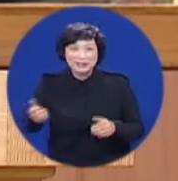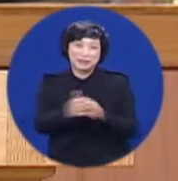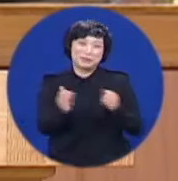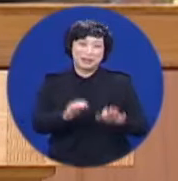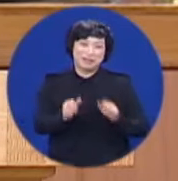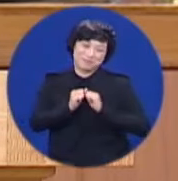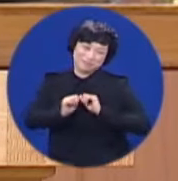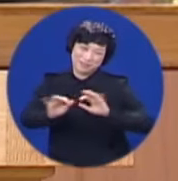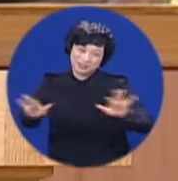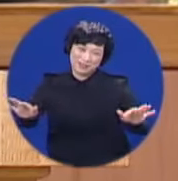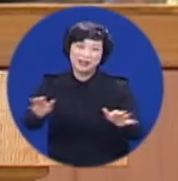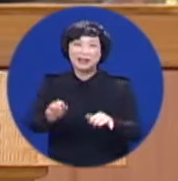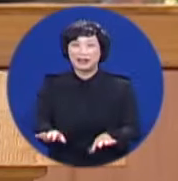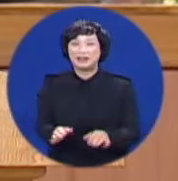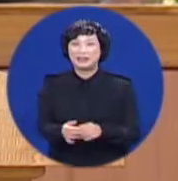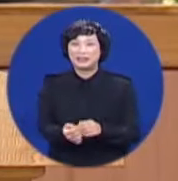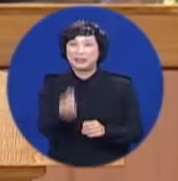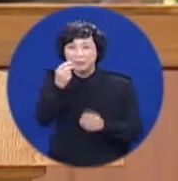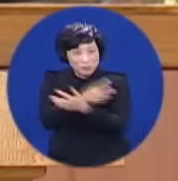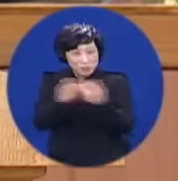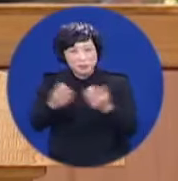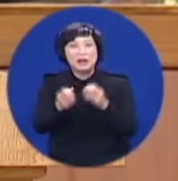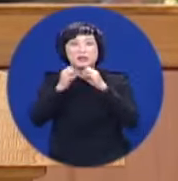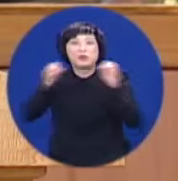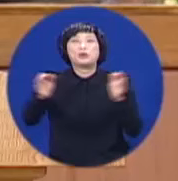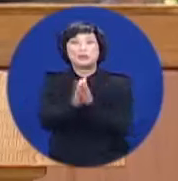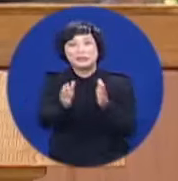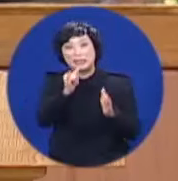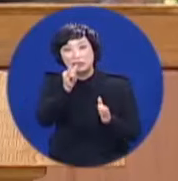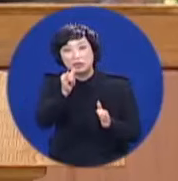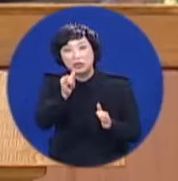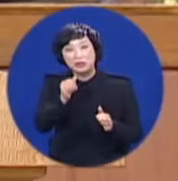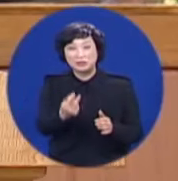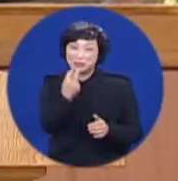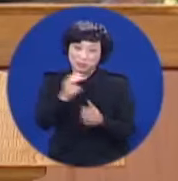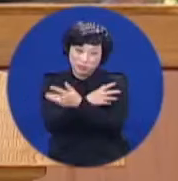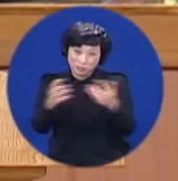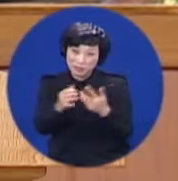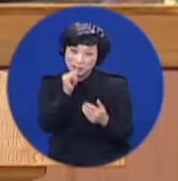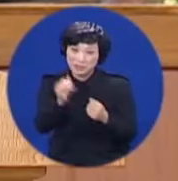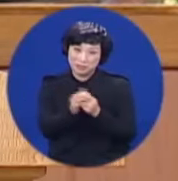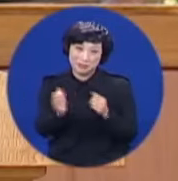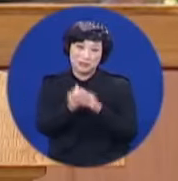넘치는 전도를 하는 거야. 생명이 넘친다. 흘러 넘친다.